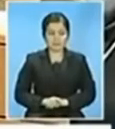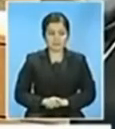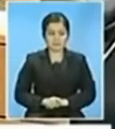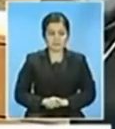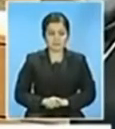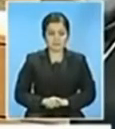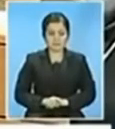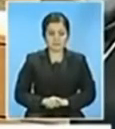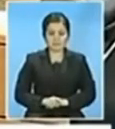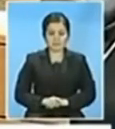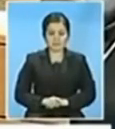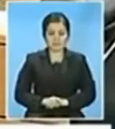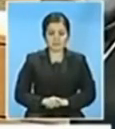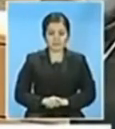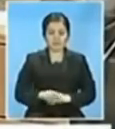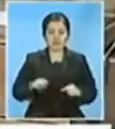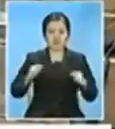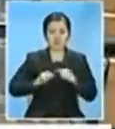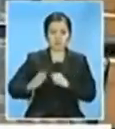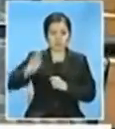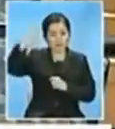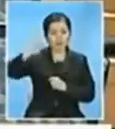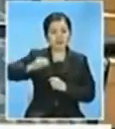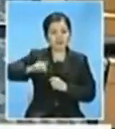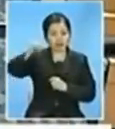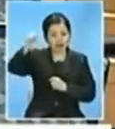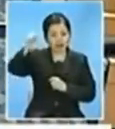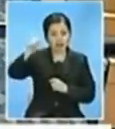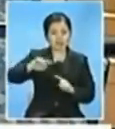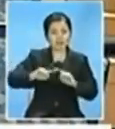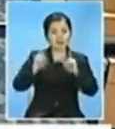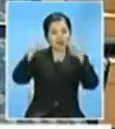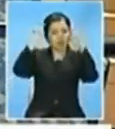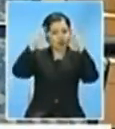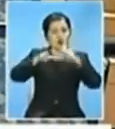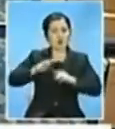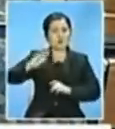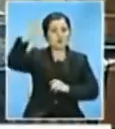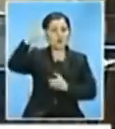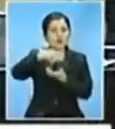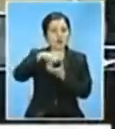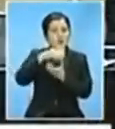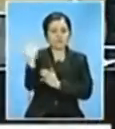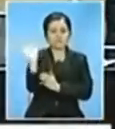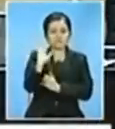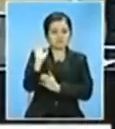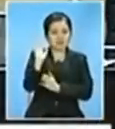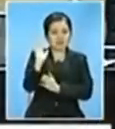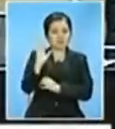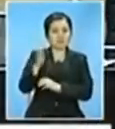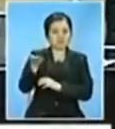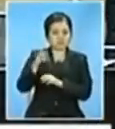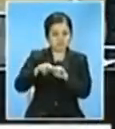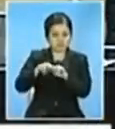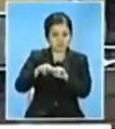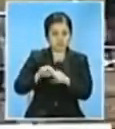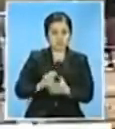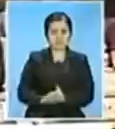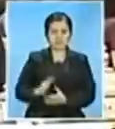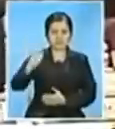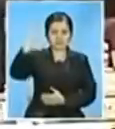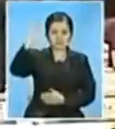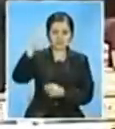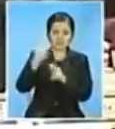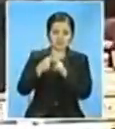ผมจะอนุญาตให้ท่านประท้วงแต่ถ้าประท้วงเรื่องเดิมผมจะไม่อนุญาตเชิญครับท่านธนา